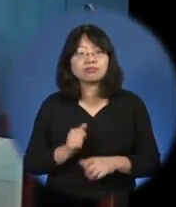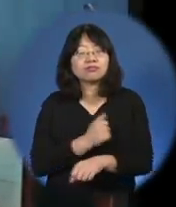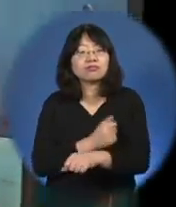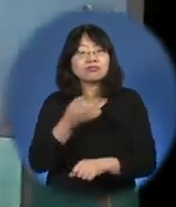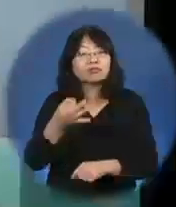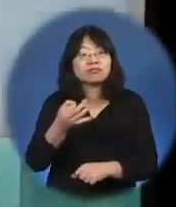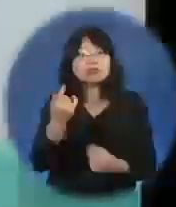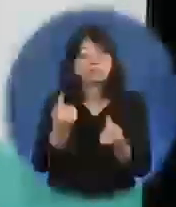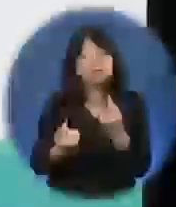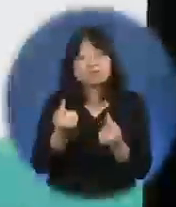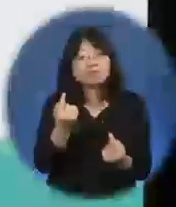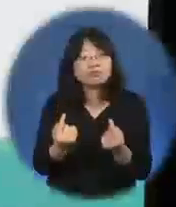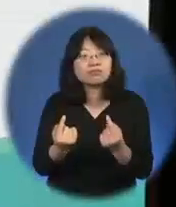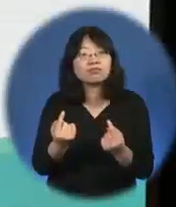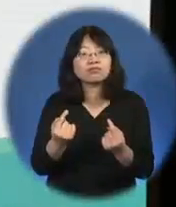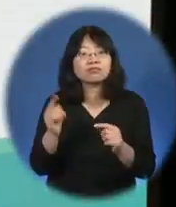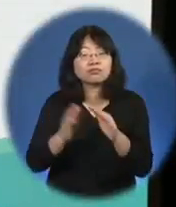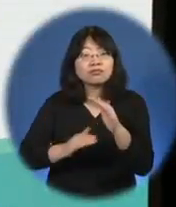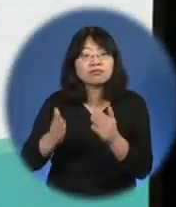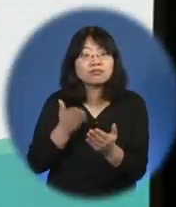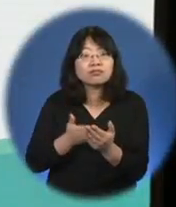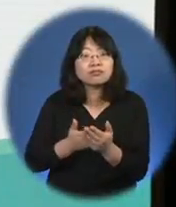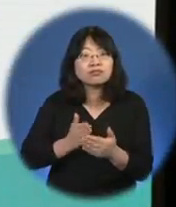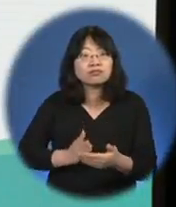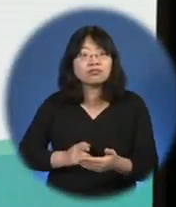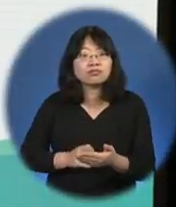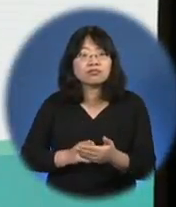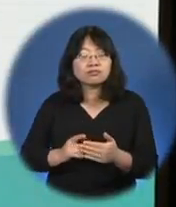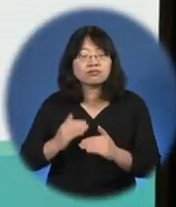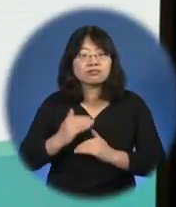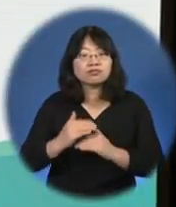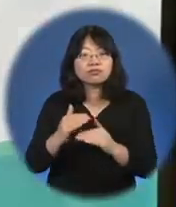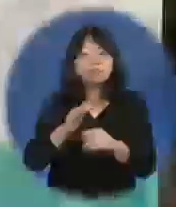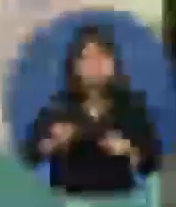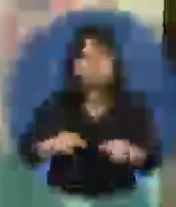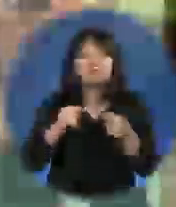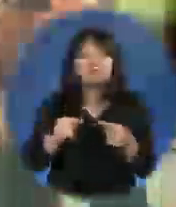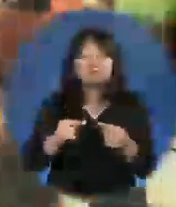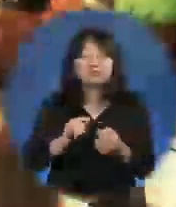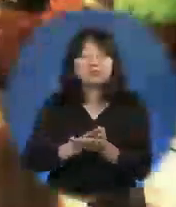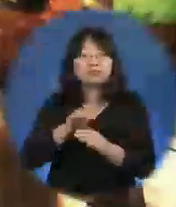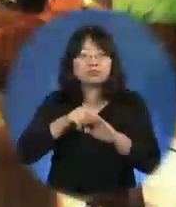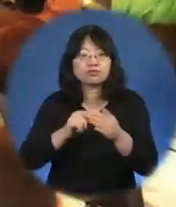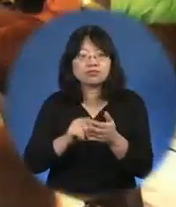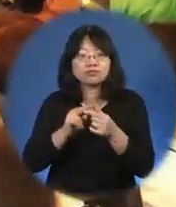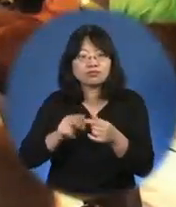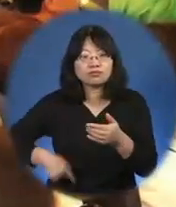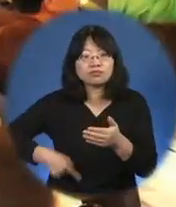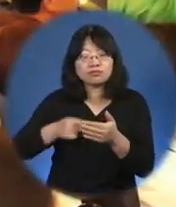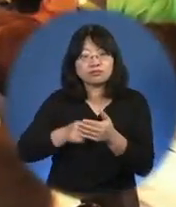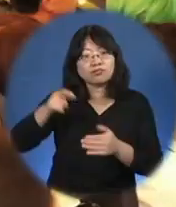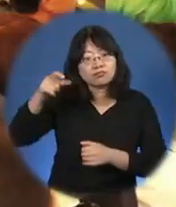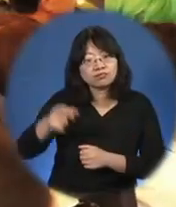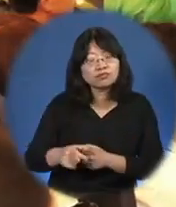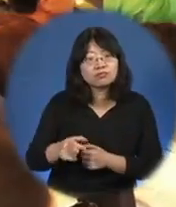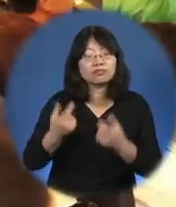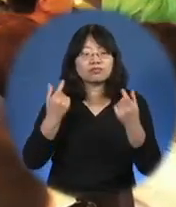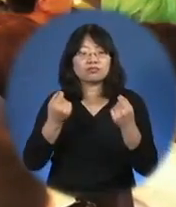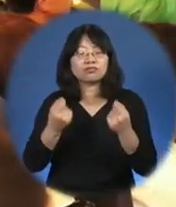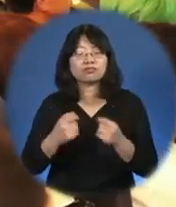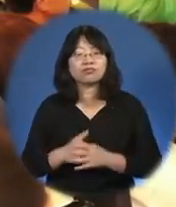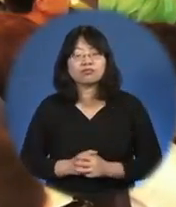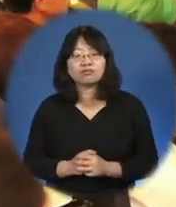대가보다는 이 공론화 과정에 참여하려고 하는 열정이나 의지가 굉장히 강했던